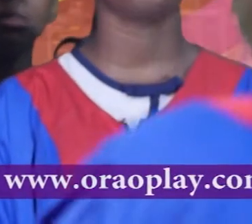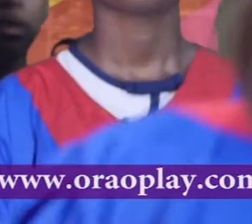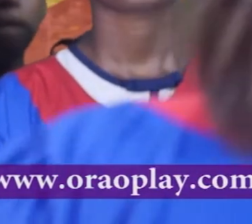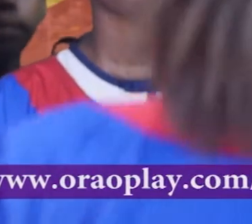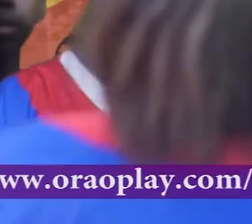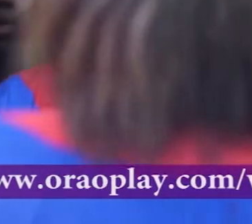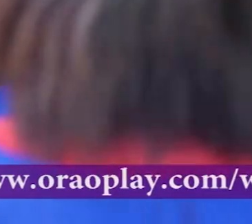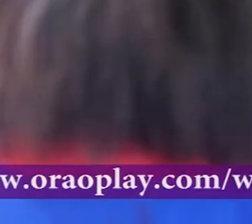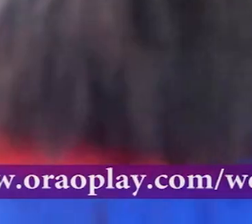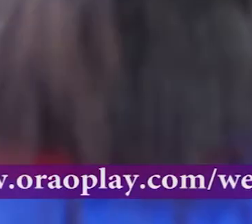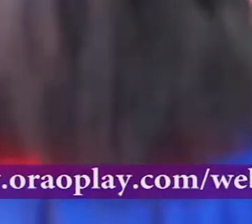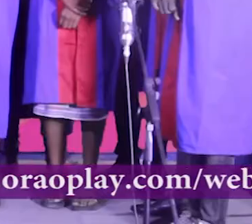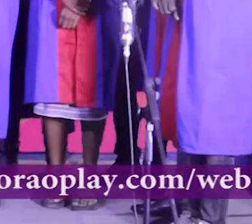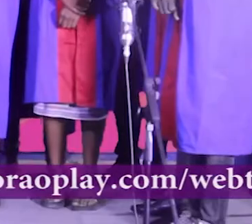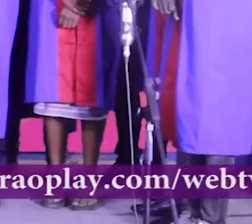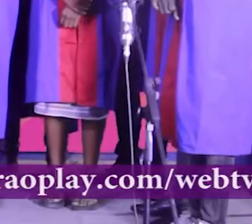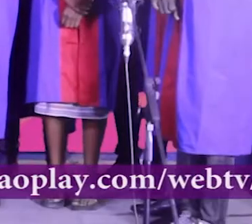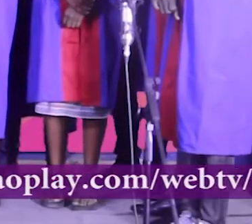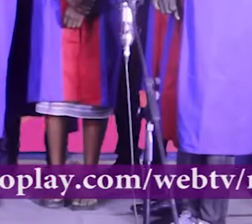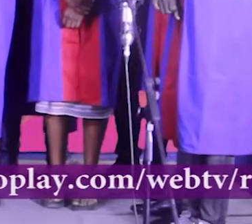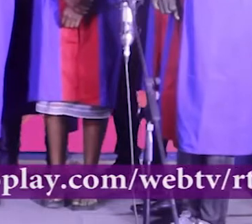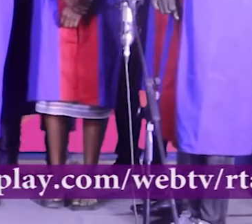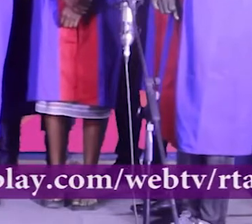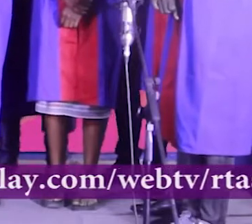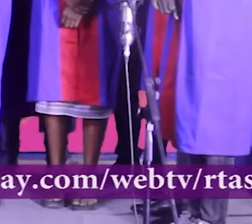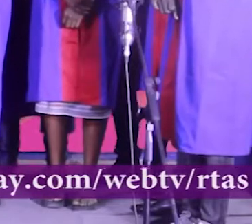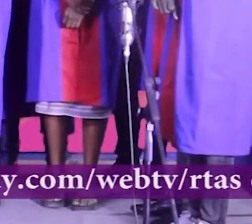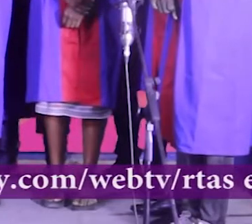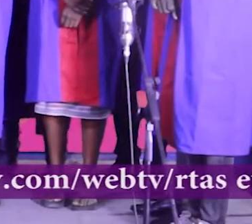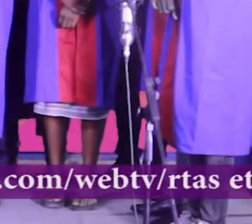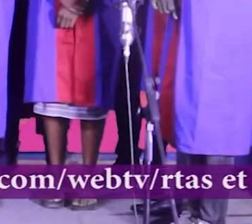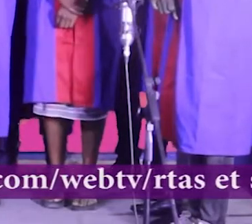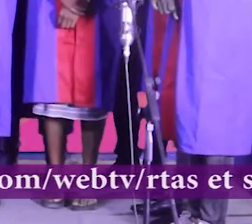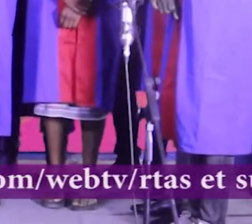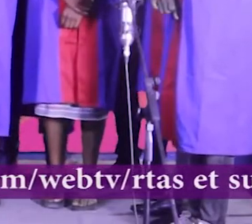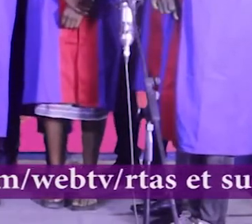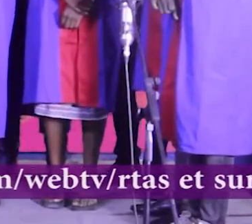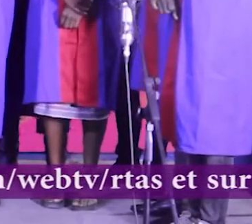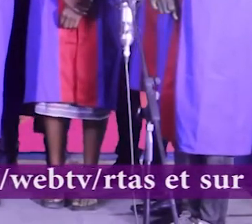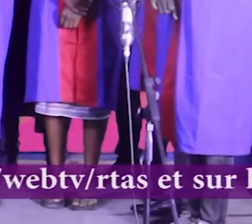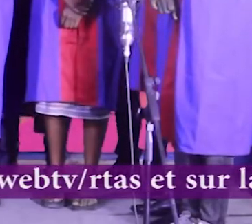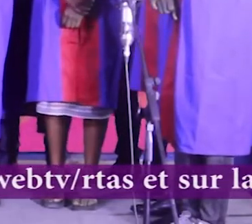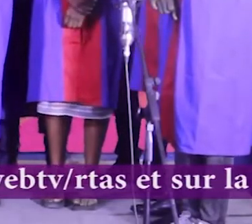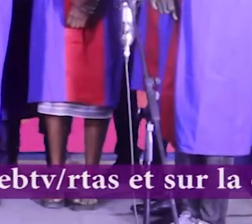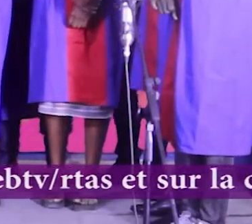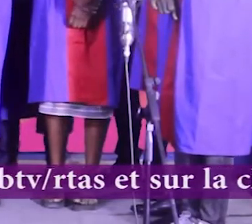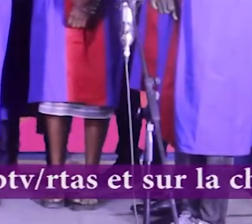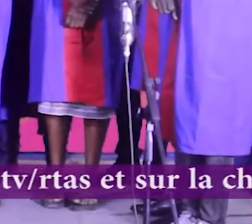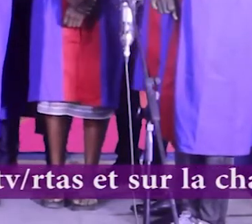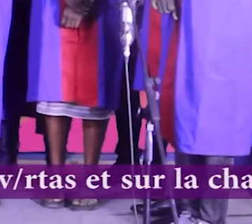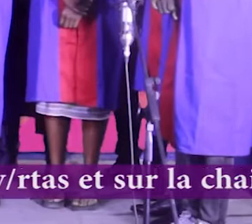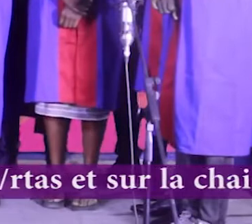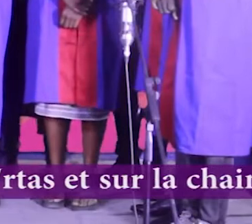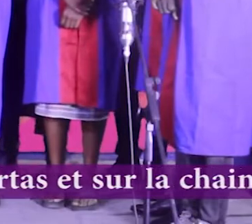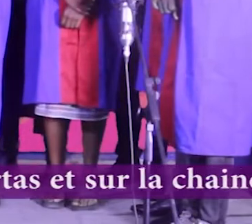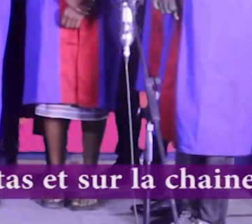nzela bamosusu na nzela ya misala na ngai wete bondimela yesu